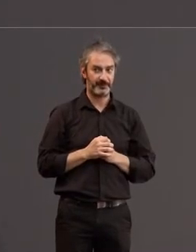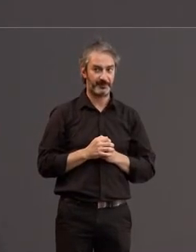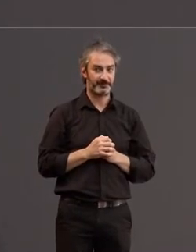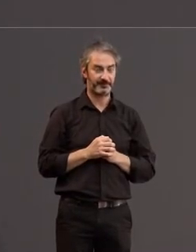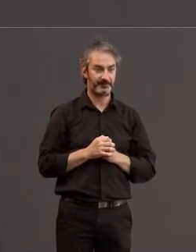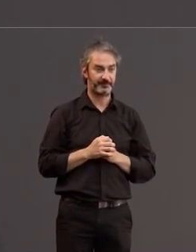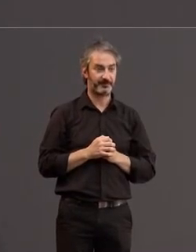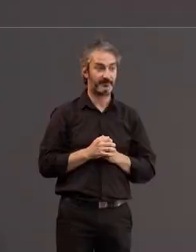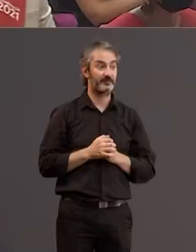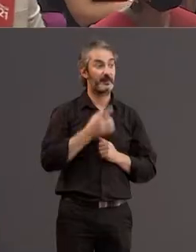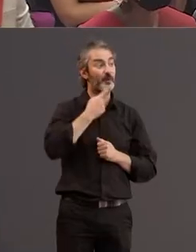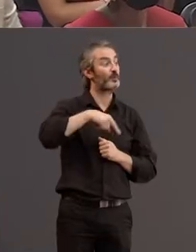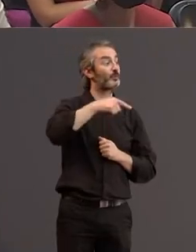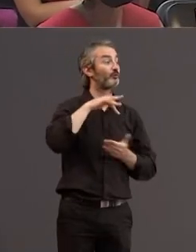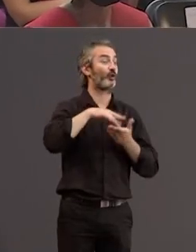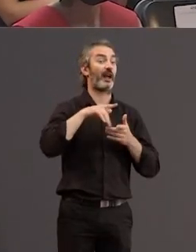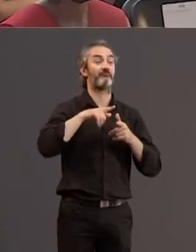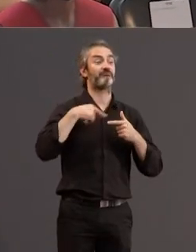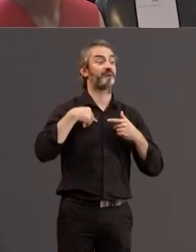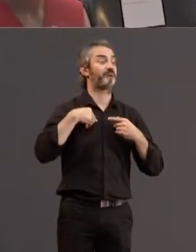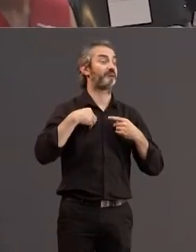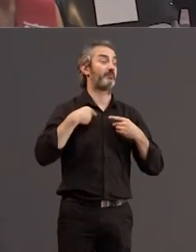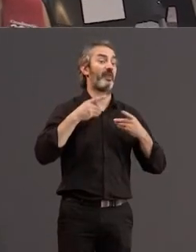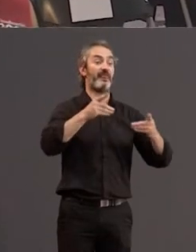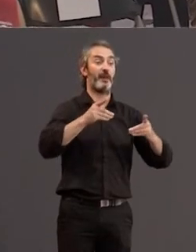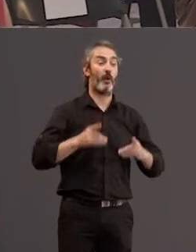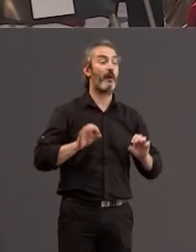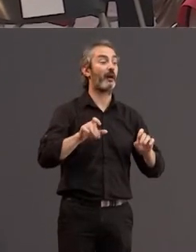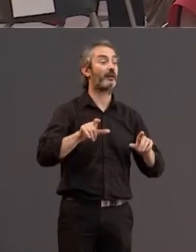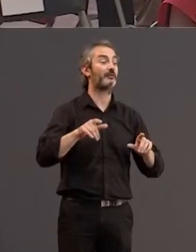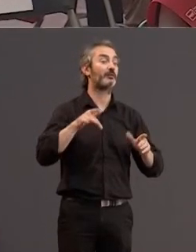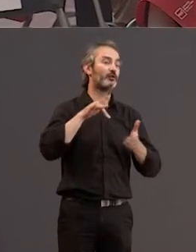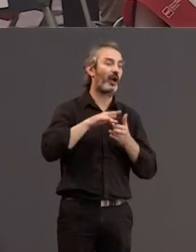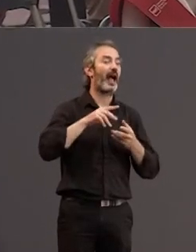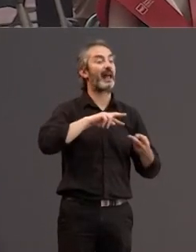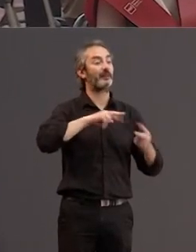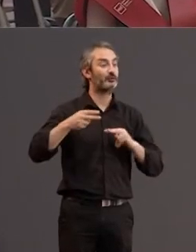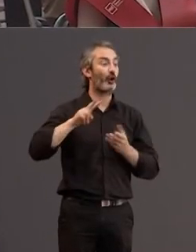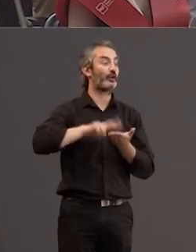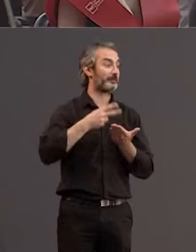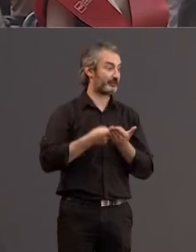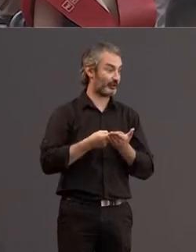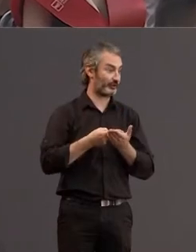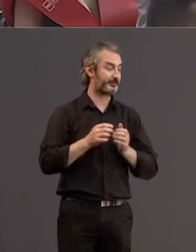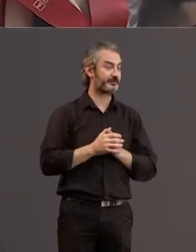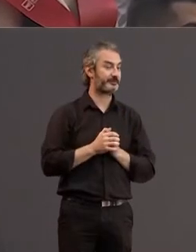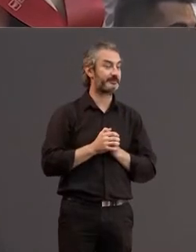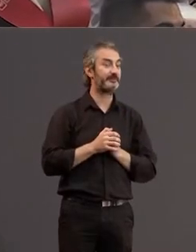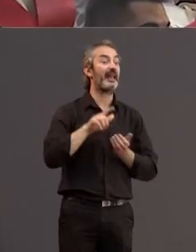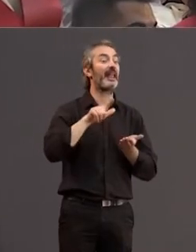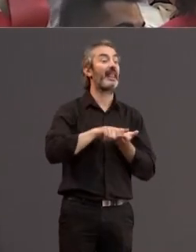que rebeu el diploma en aquesta sessió sou els graduats i graduades en traducció i interpretació, en